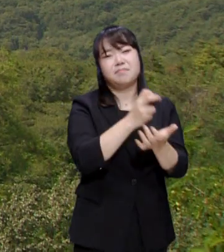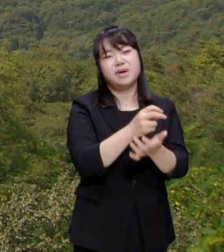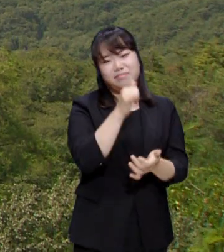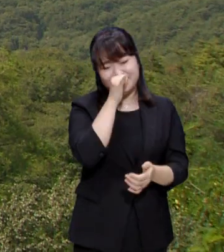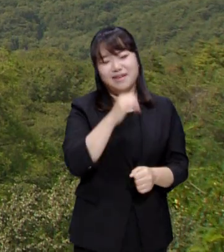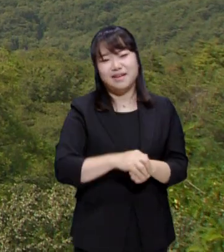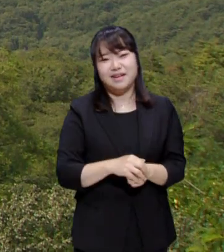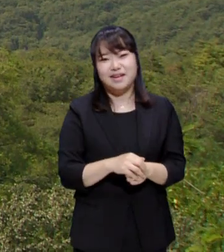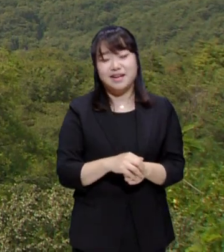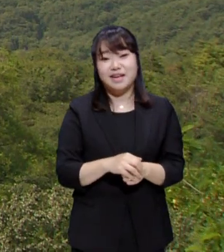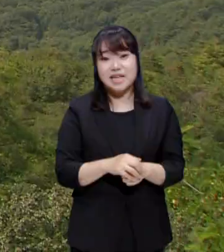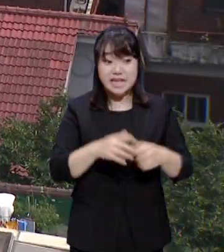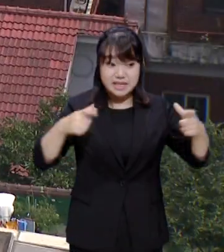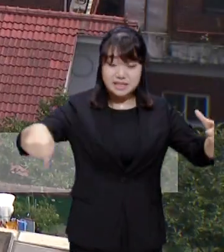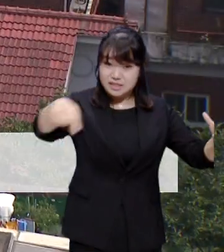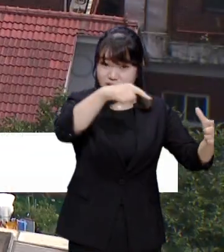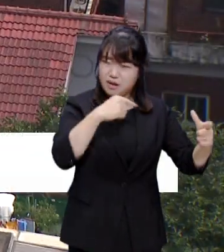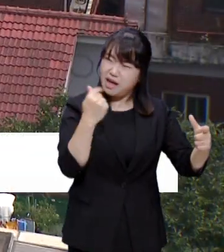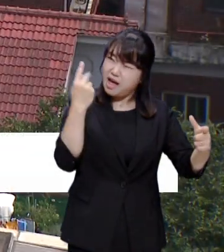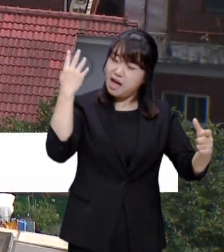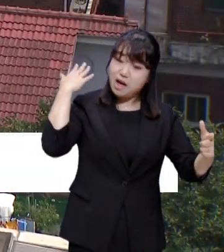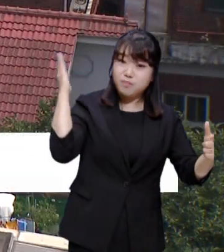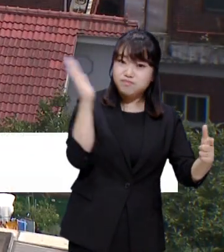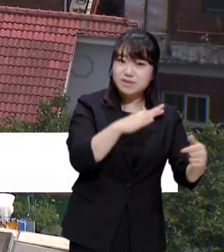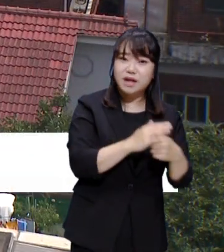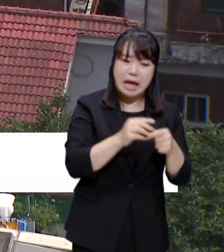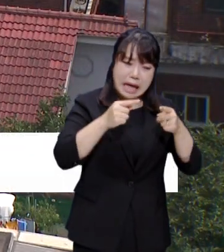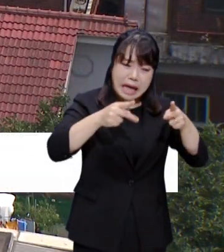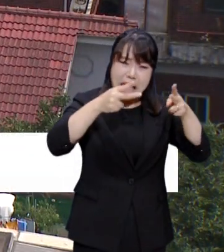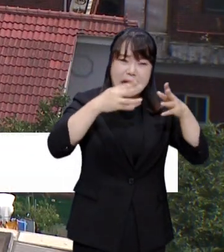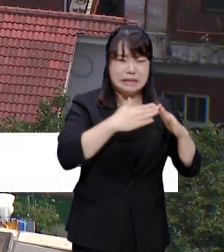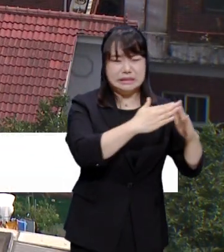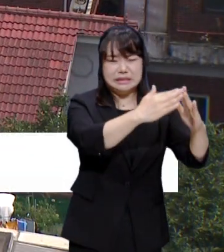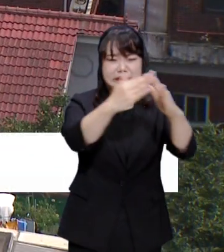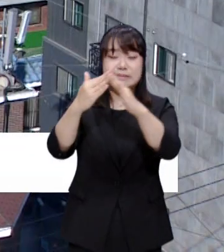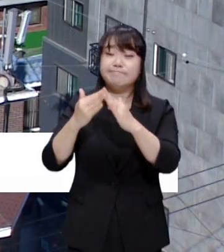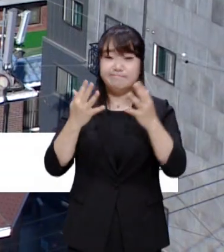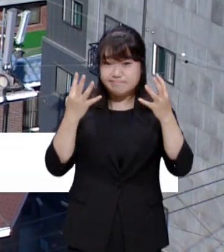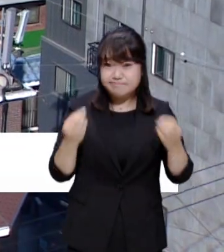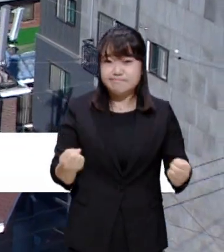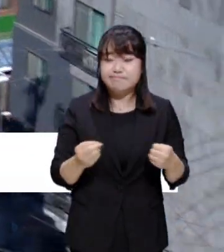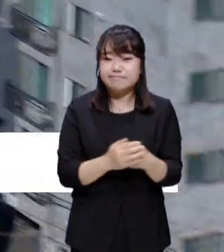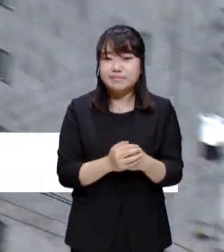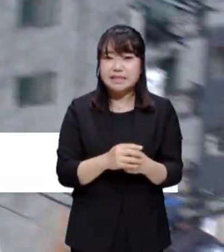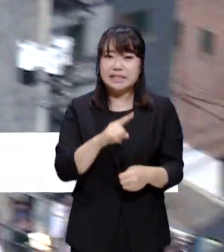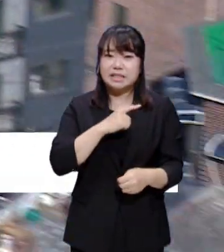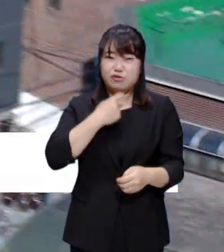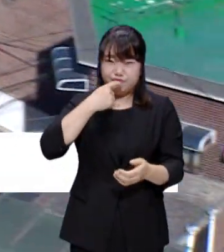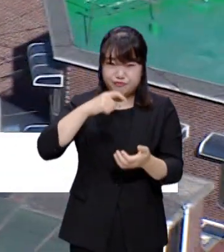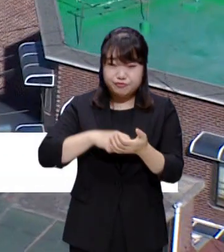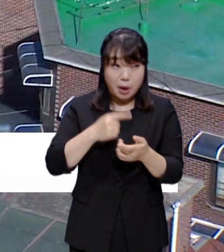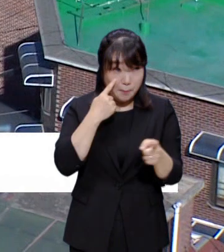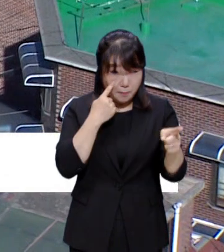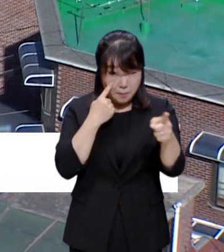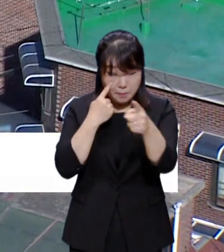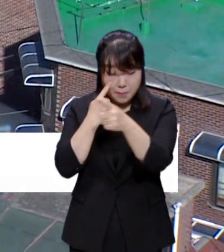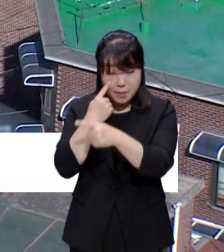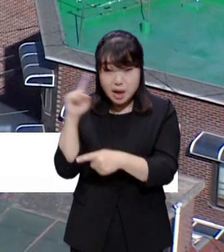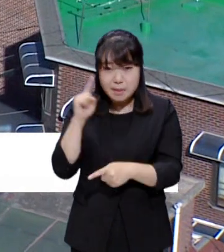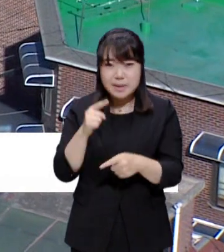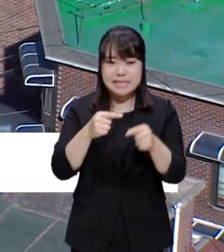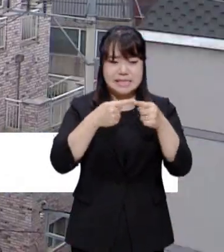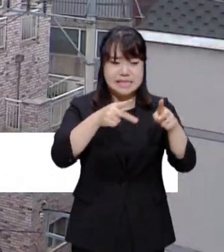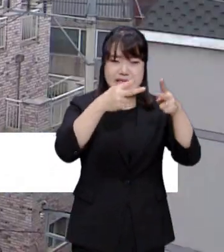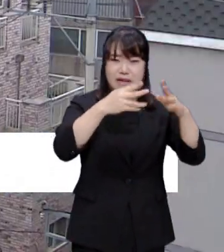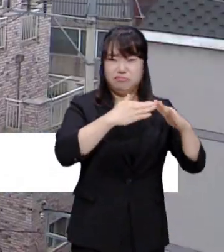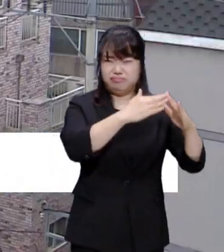있습니다. 지역에서는 오래전부터 저층 주거지들이 많이 들어섰습니다. 가장 쉽게 볼 수 있는 형태는